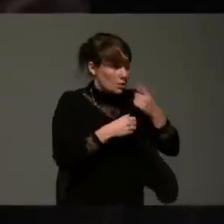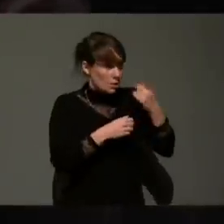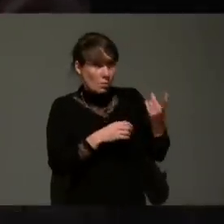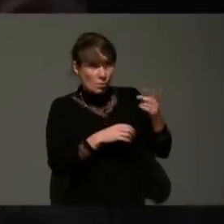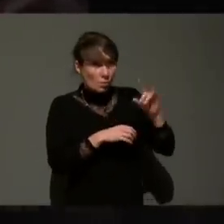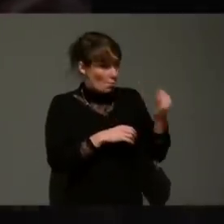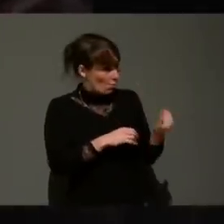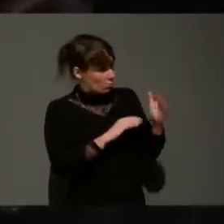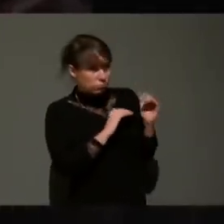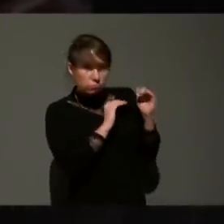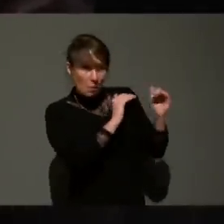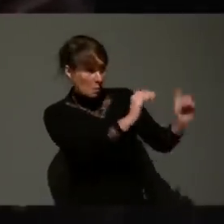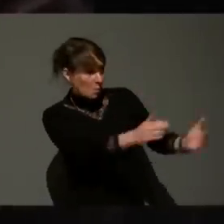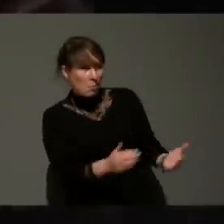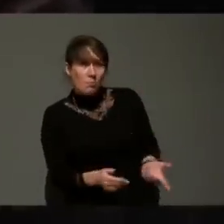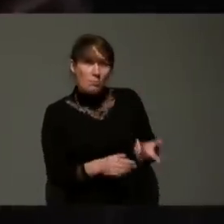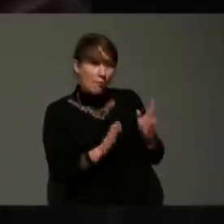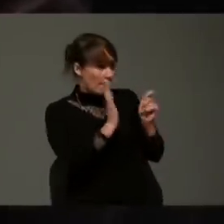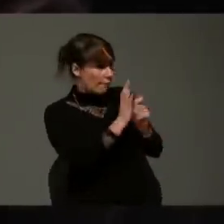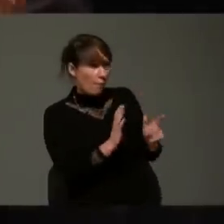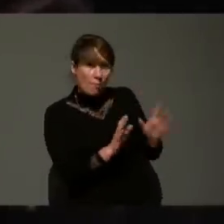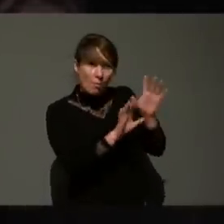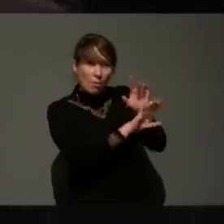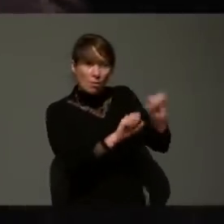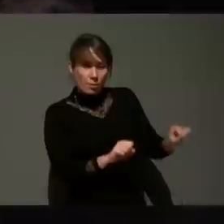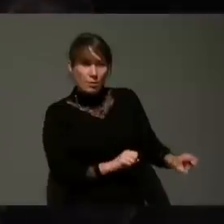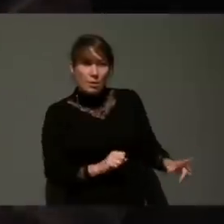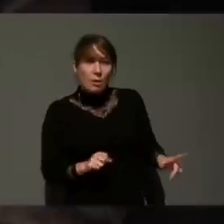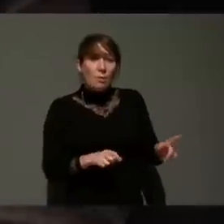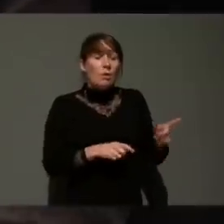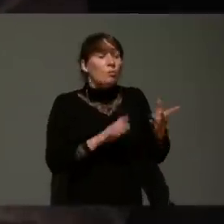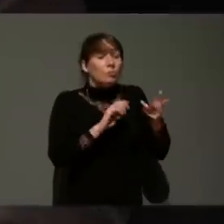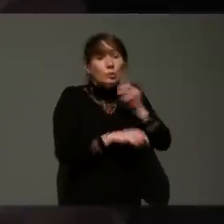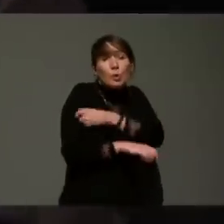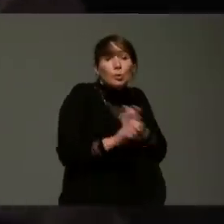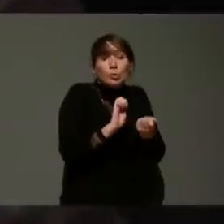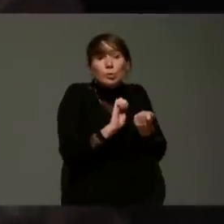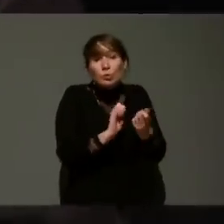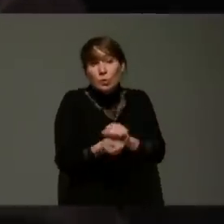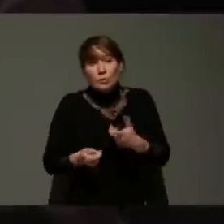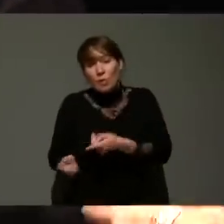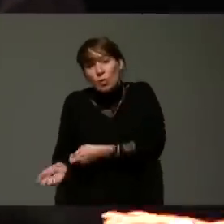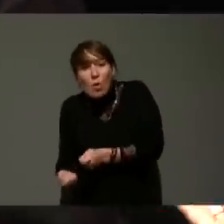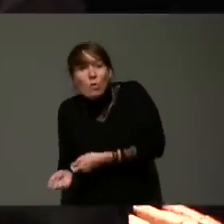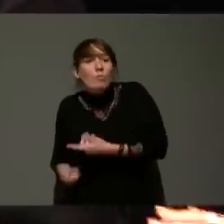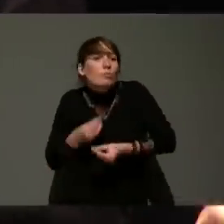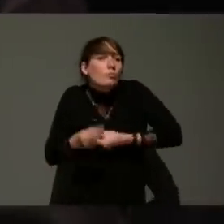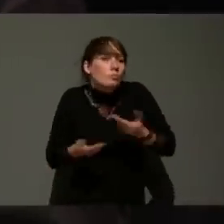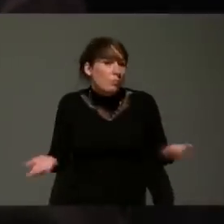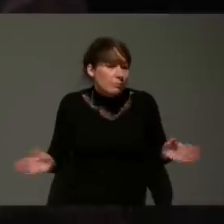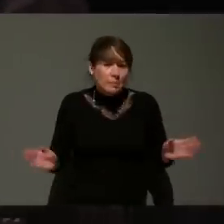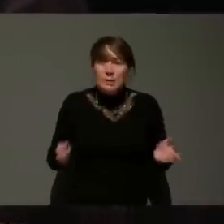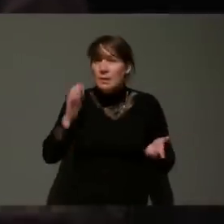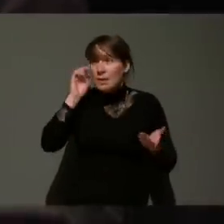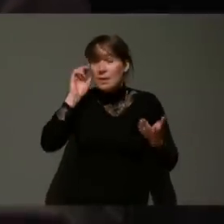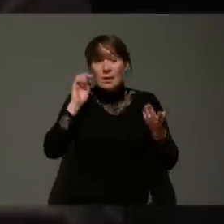qui sont en pleine forme, qui ont quelquefois changé de sport. Il y en a beaucoup qui font du golf ou des choses comme ça. Et puis, il y en a d'autres qui ont pris quand même un